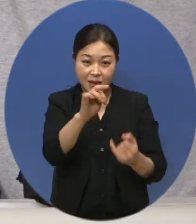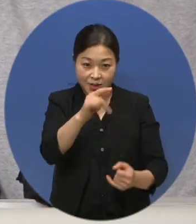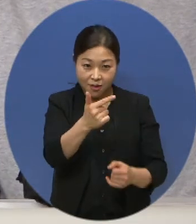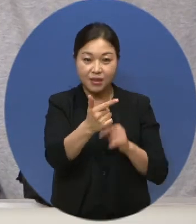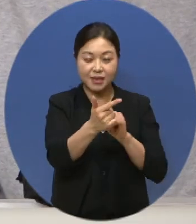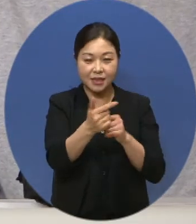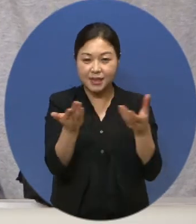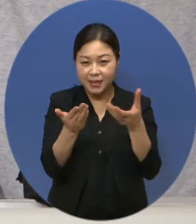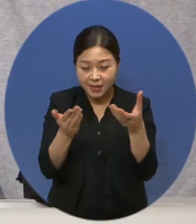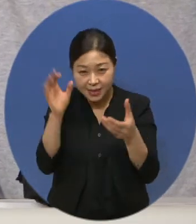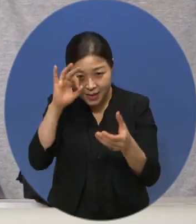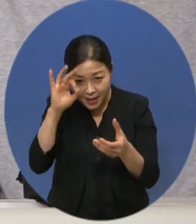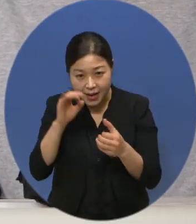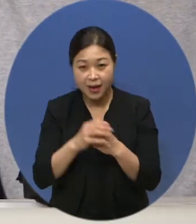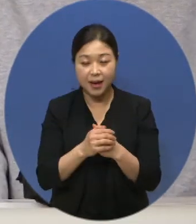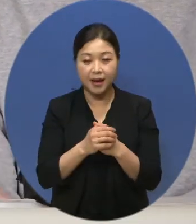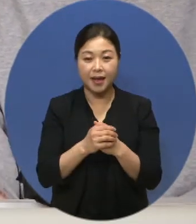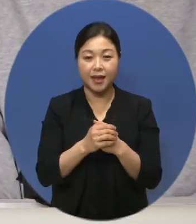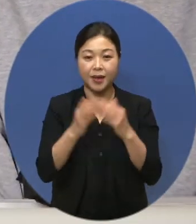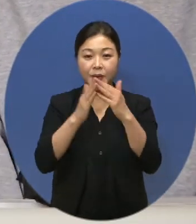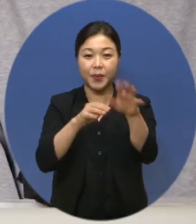구하다가 네. 동네